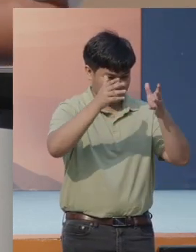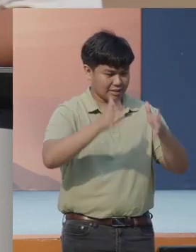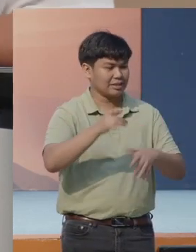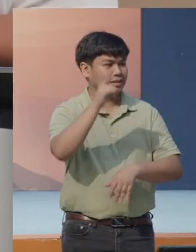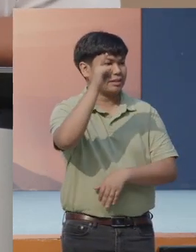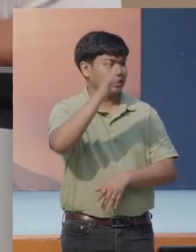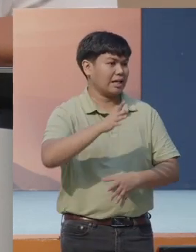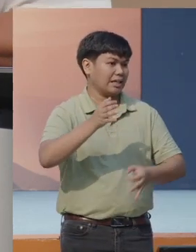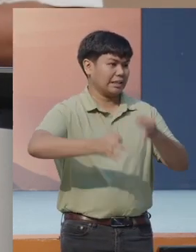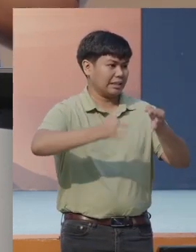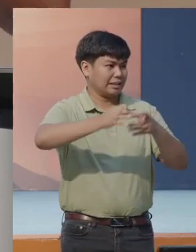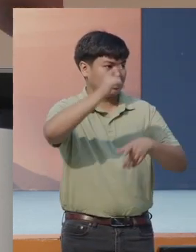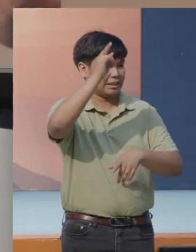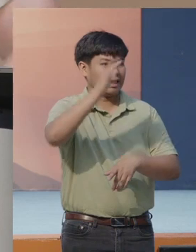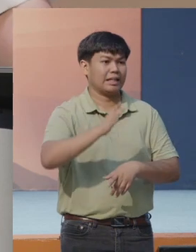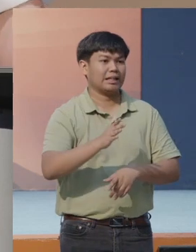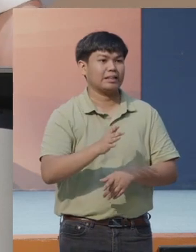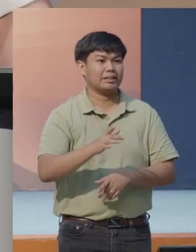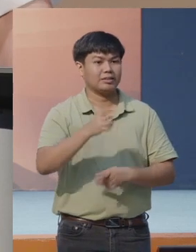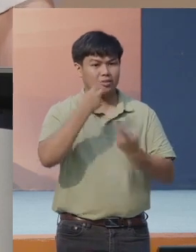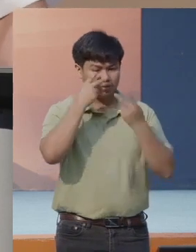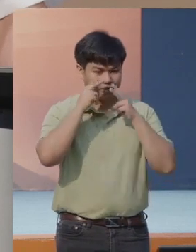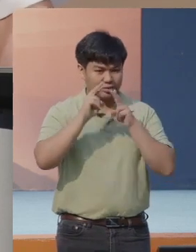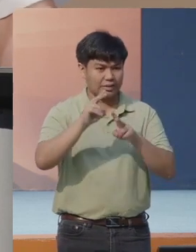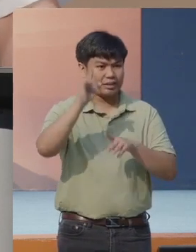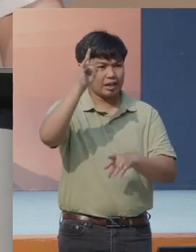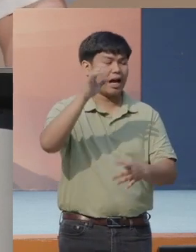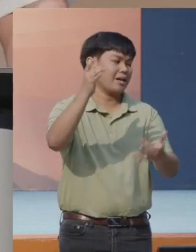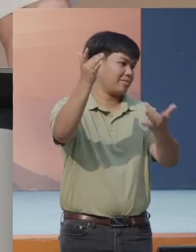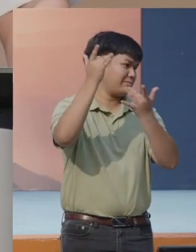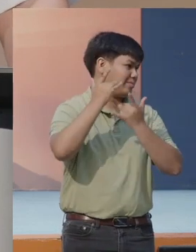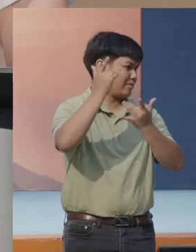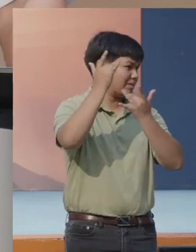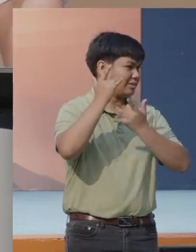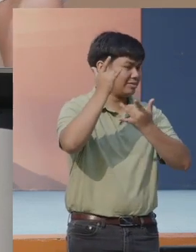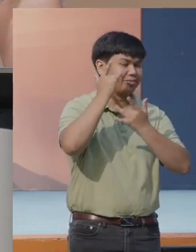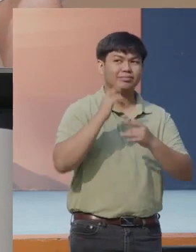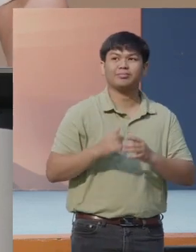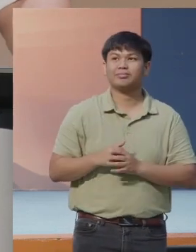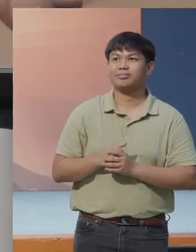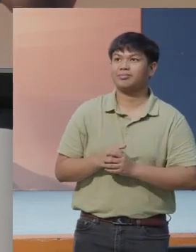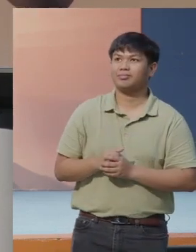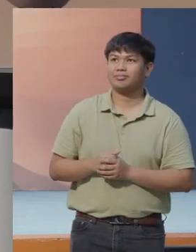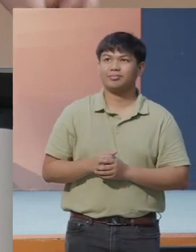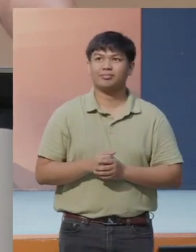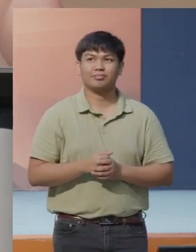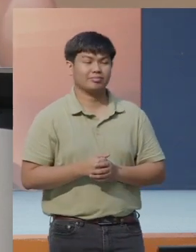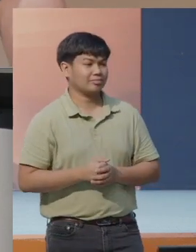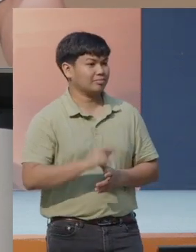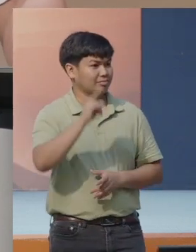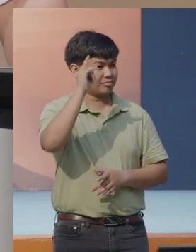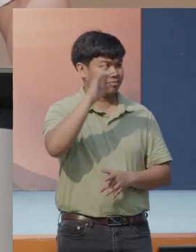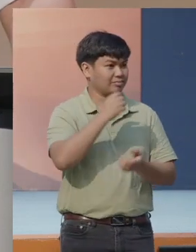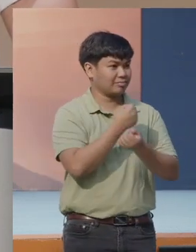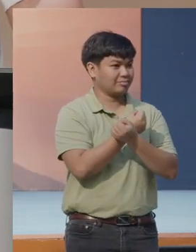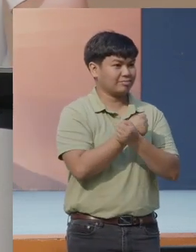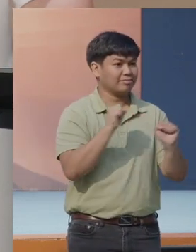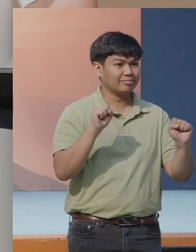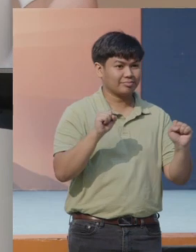makikita naman natin yung mercy ng God, the merciful God. Ang pagsaklolo ng